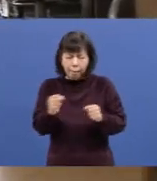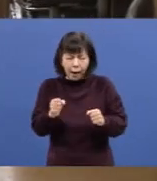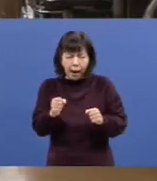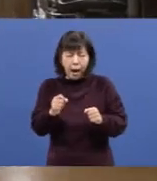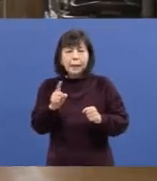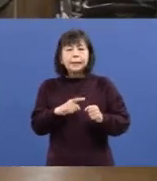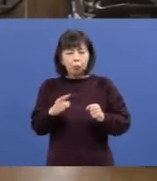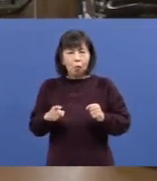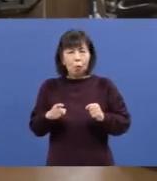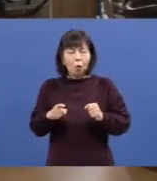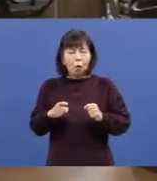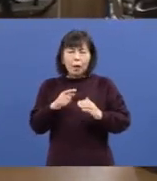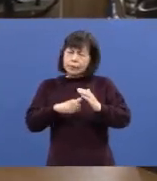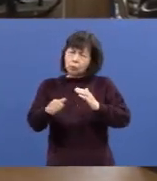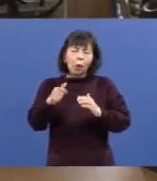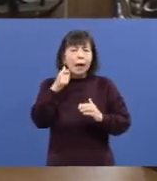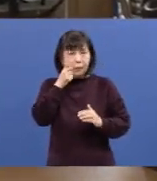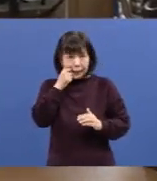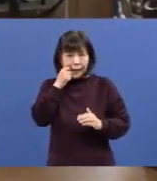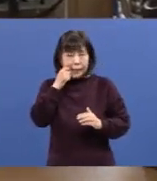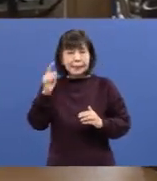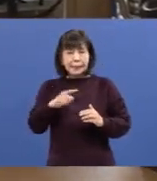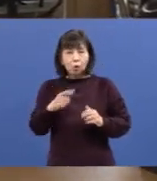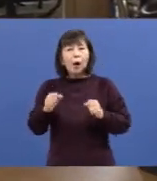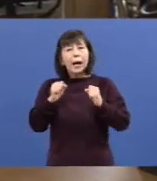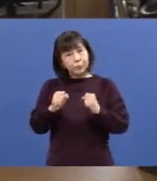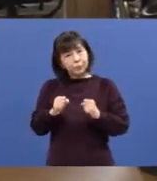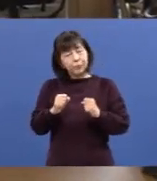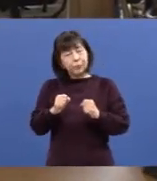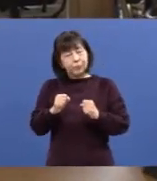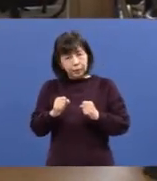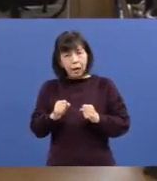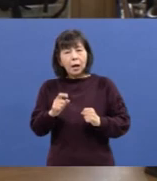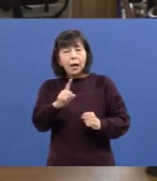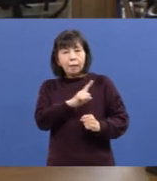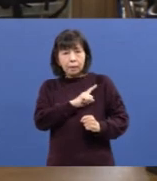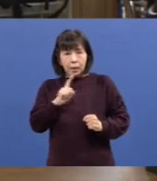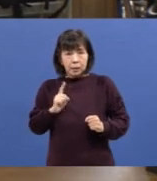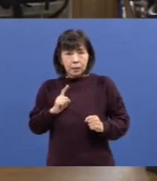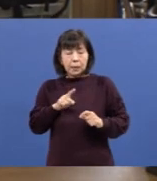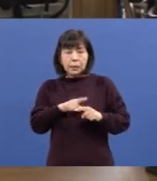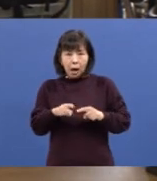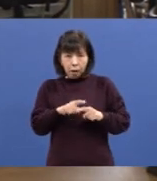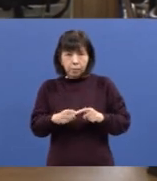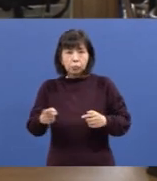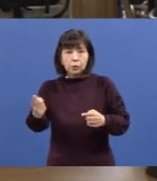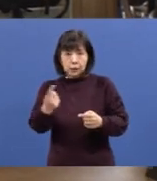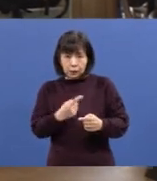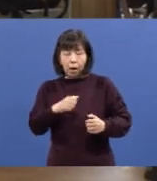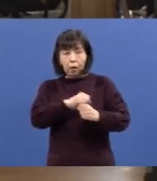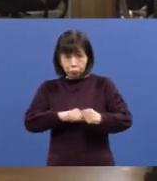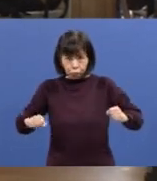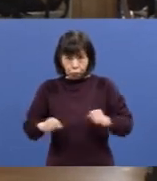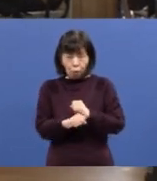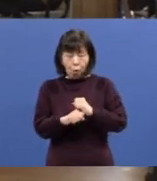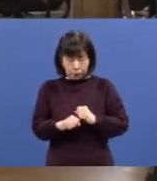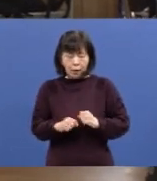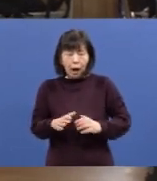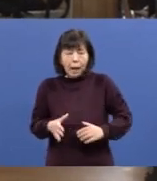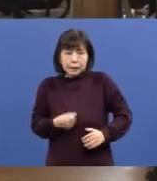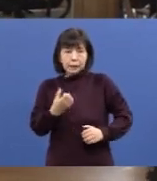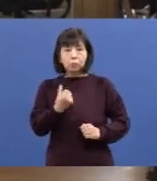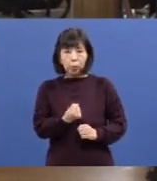なかなか外を歩けないっていうご利用者さんがいたんですけれども、デイサービスで運動することによって自信が持て